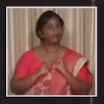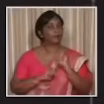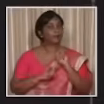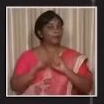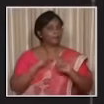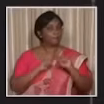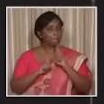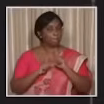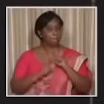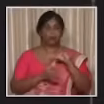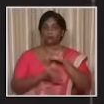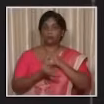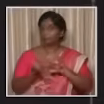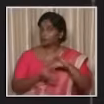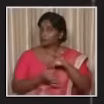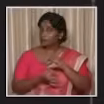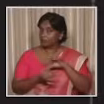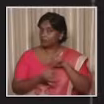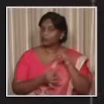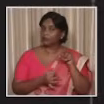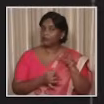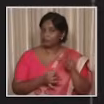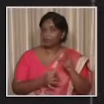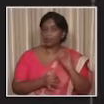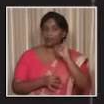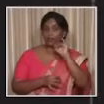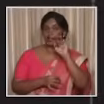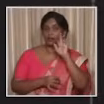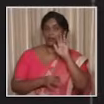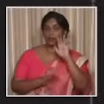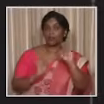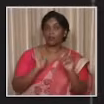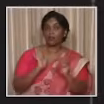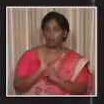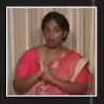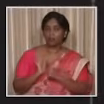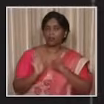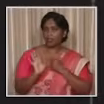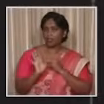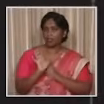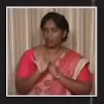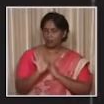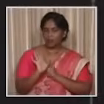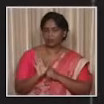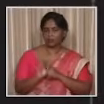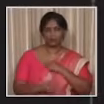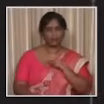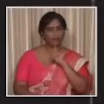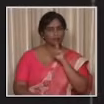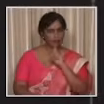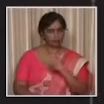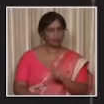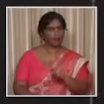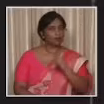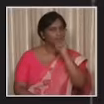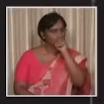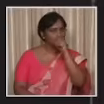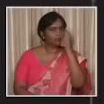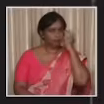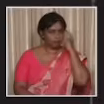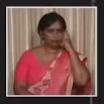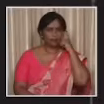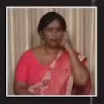parlimentu prajatantrawade 69 lakshaya mama hematissema avadharane karanawa. Ubatumata mataka